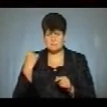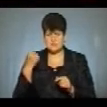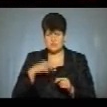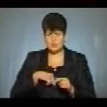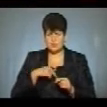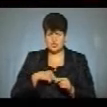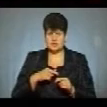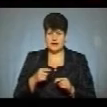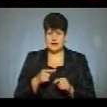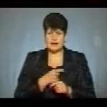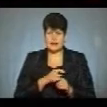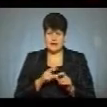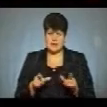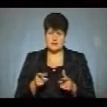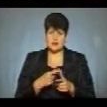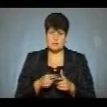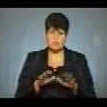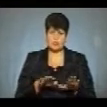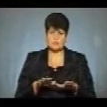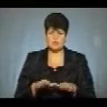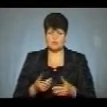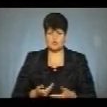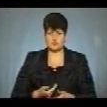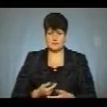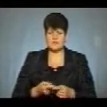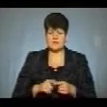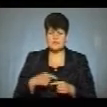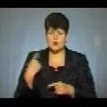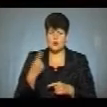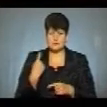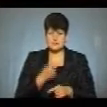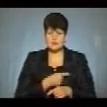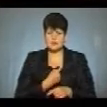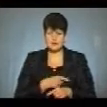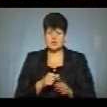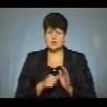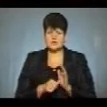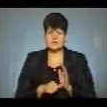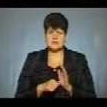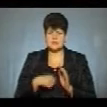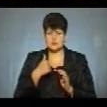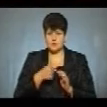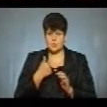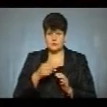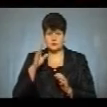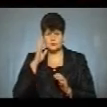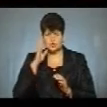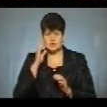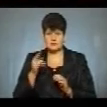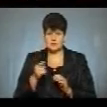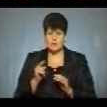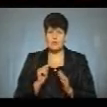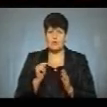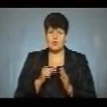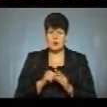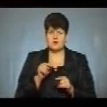психоневрологічній лікарні або по місцю проживання. Це обласна психоневрологічна лікарня. 60-річний Микола Жировський з Тернополя сюди